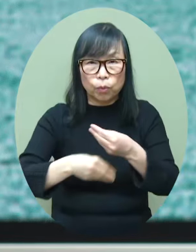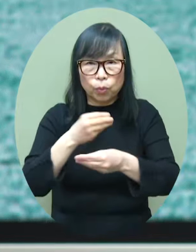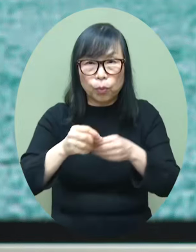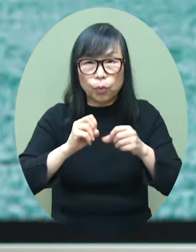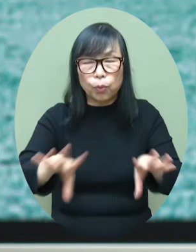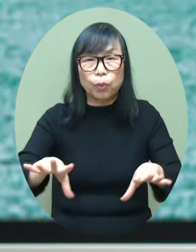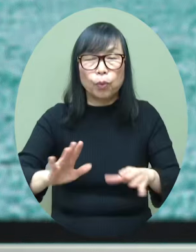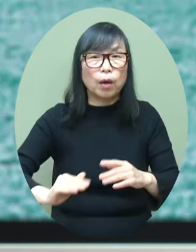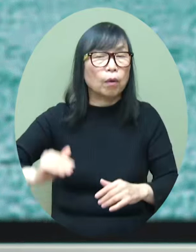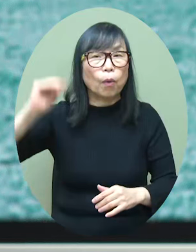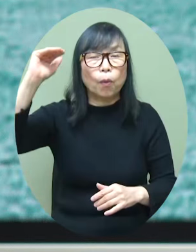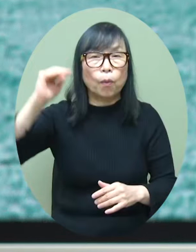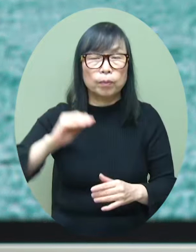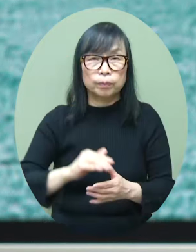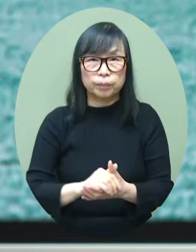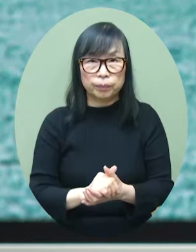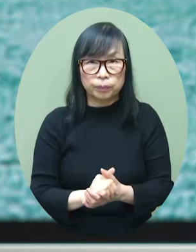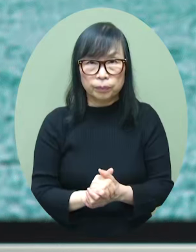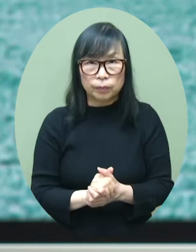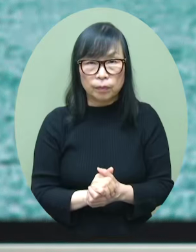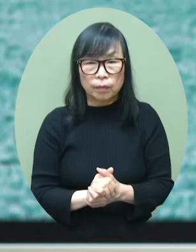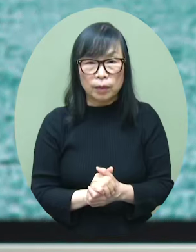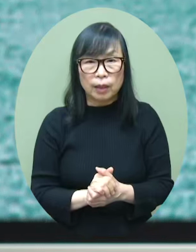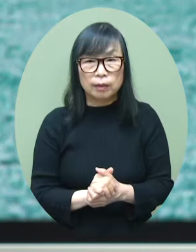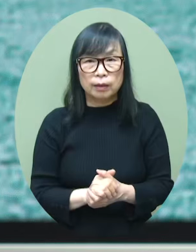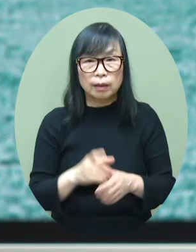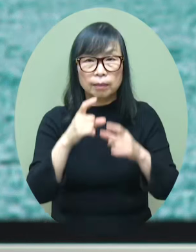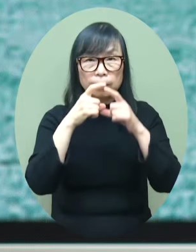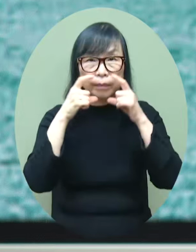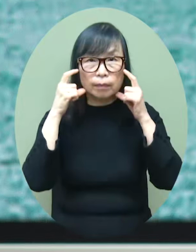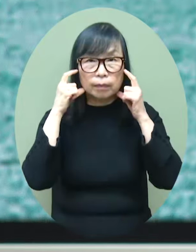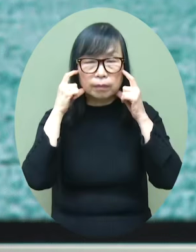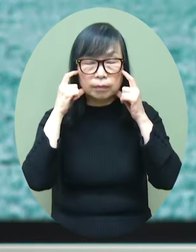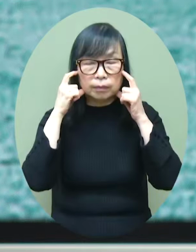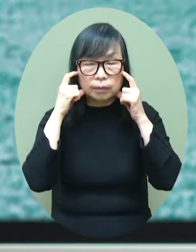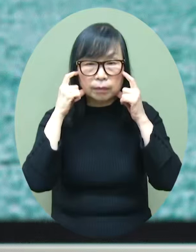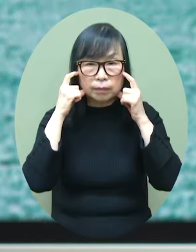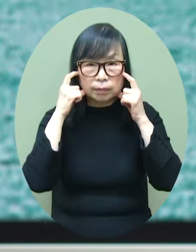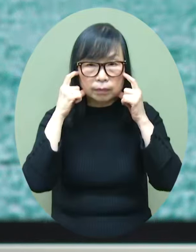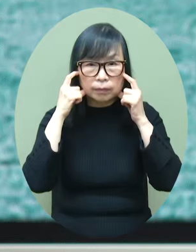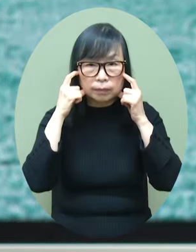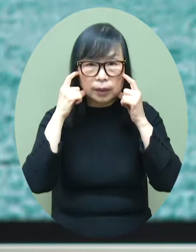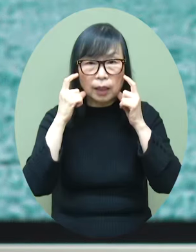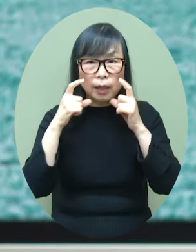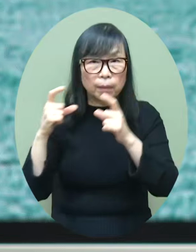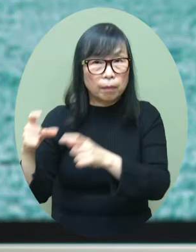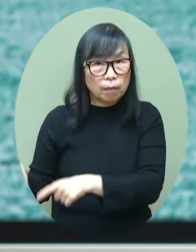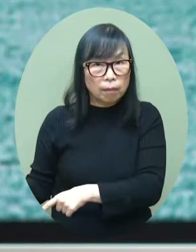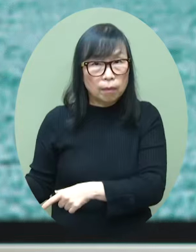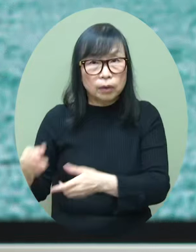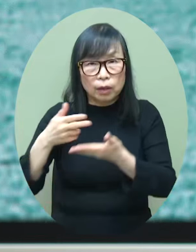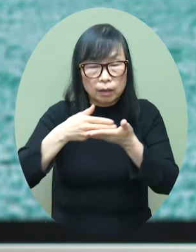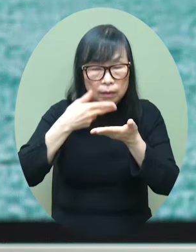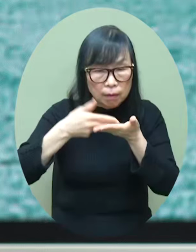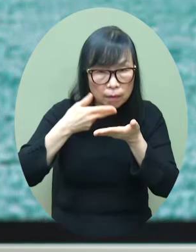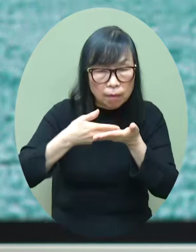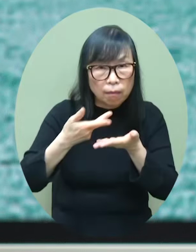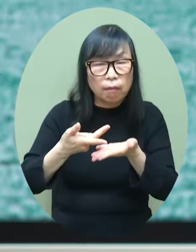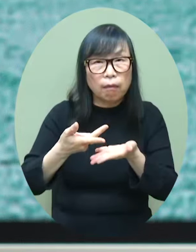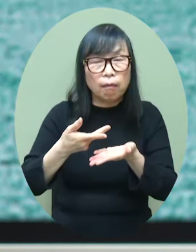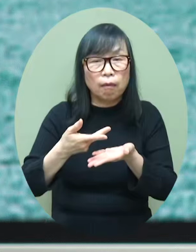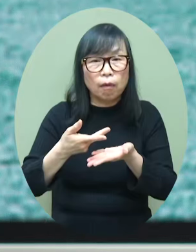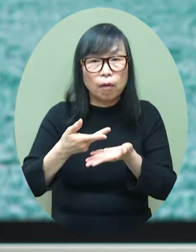高的，尤其是即係唔戴口罩啦嚇，咁喺麥當勞食飯食嘢嗰時應該都係冇戴口罩。